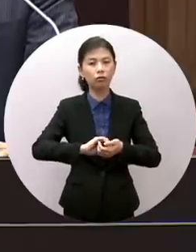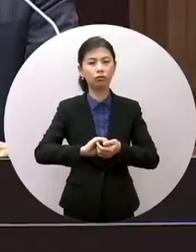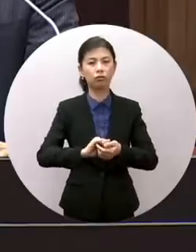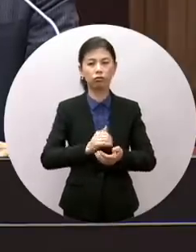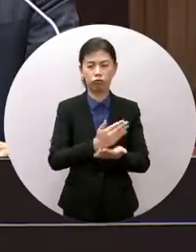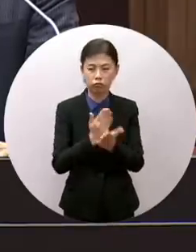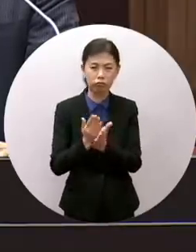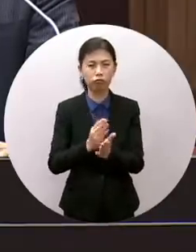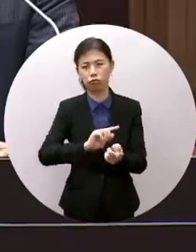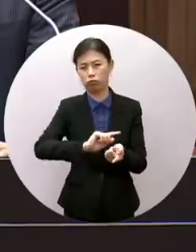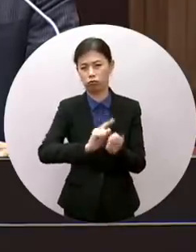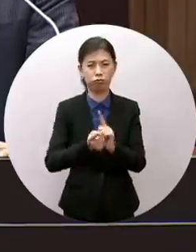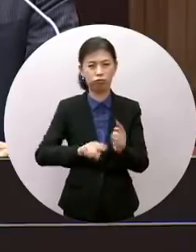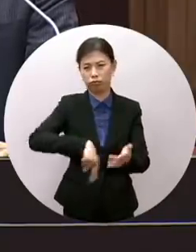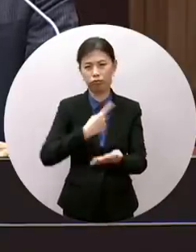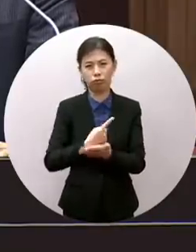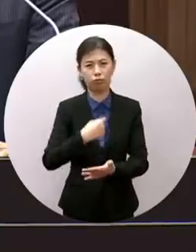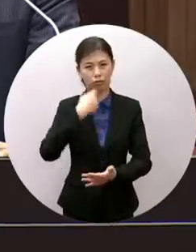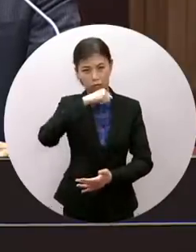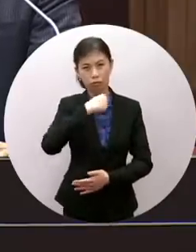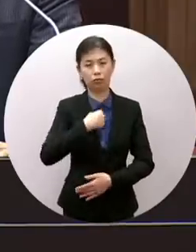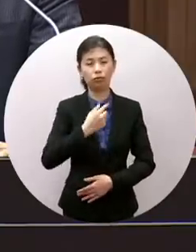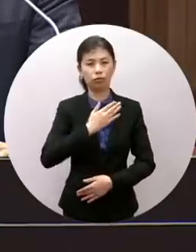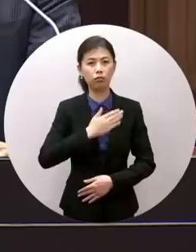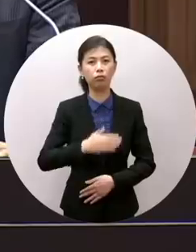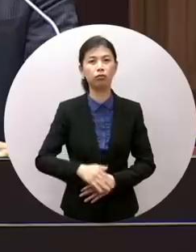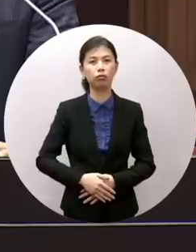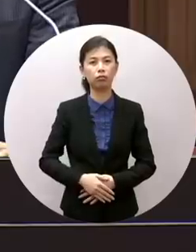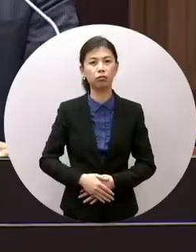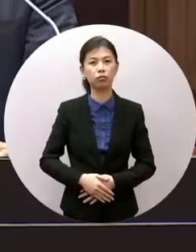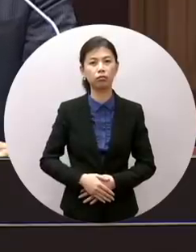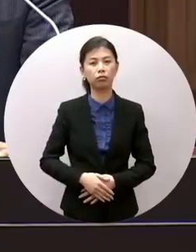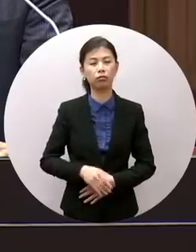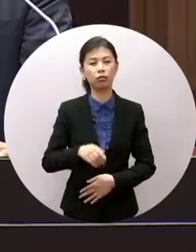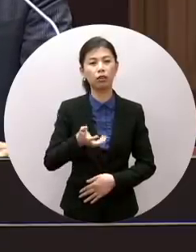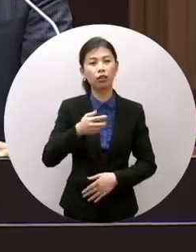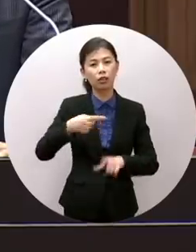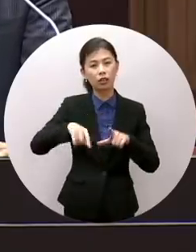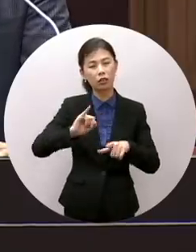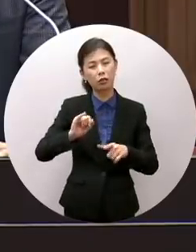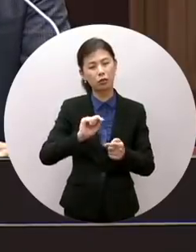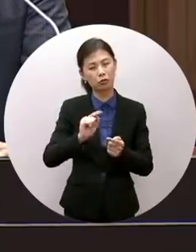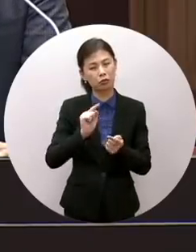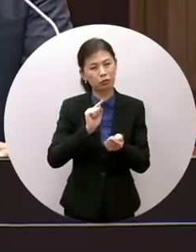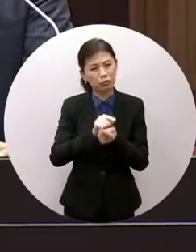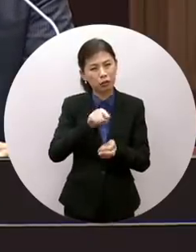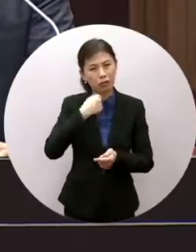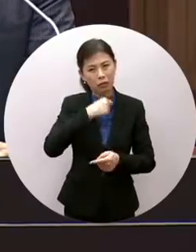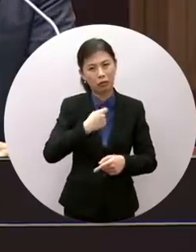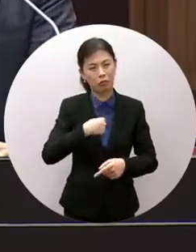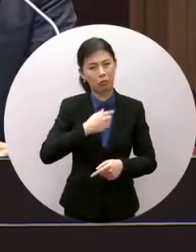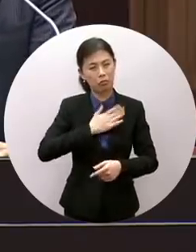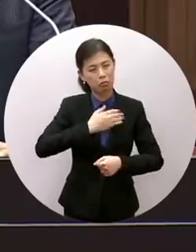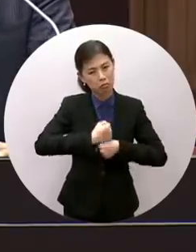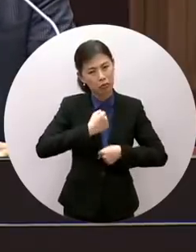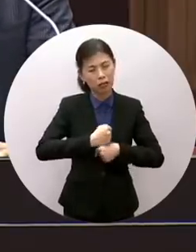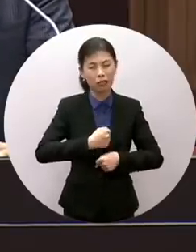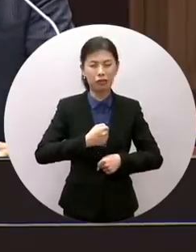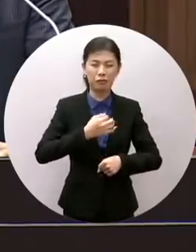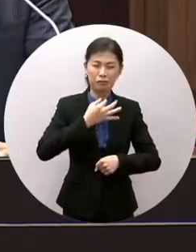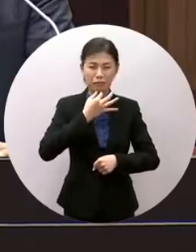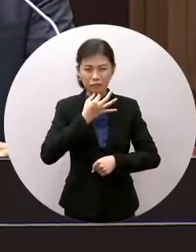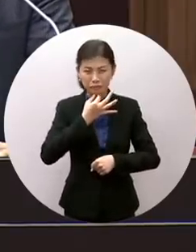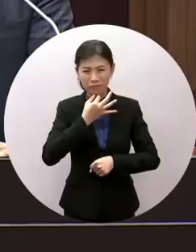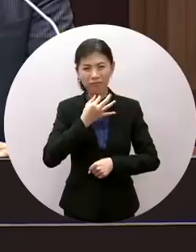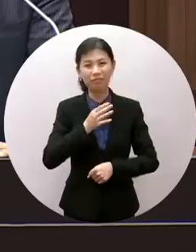刚我听了叶宜津委员在讲，对国产化还是非常不放心的、啊，部长。我们现在看到的是国产化真的是岌